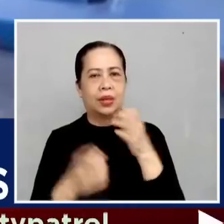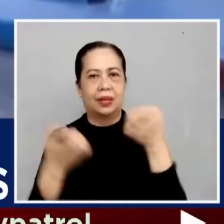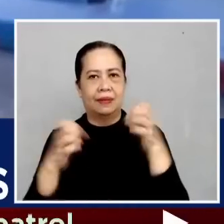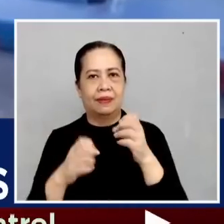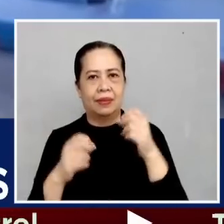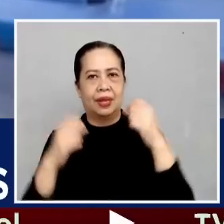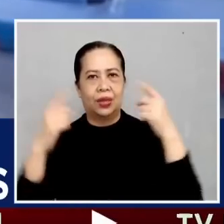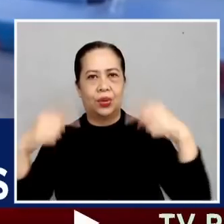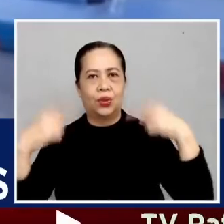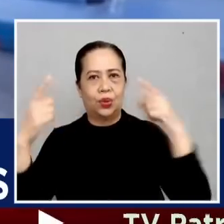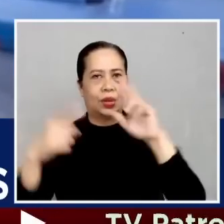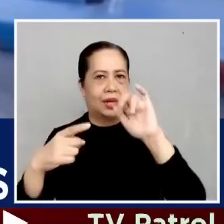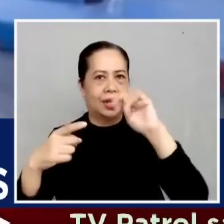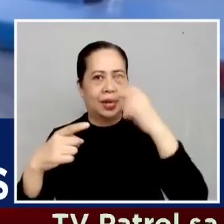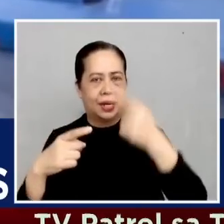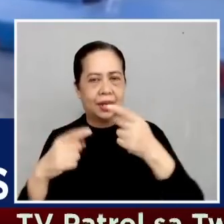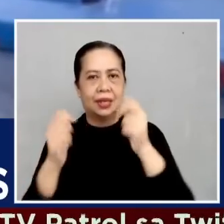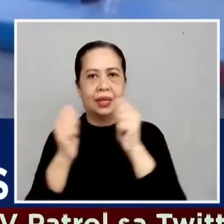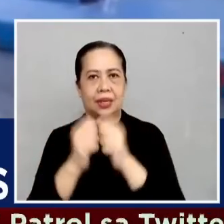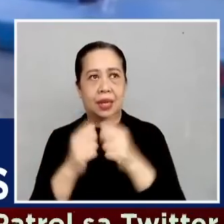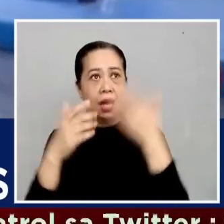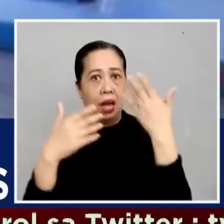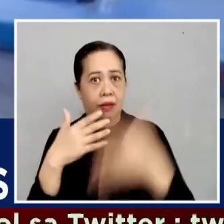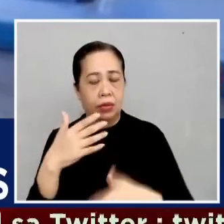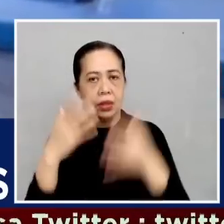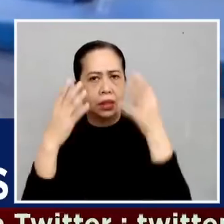Pagkatapos ng evaluation, mag-decide mga coach kung